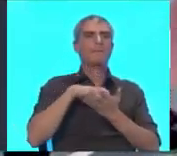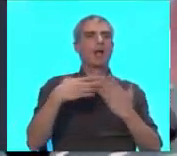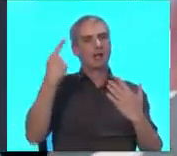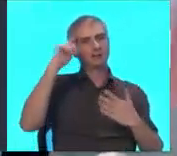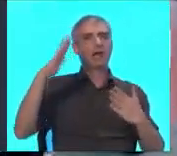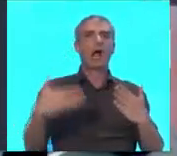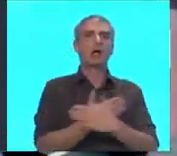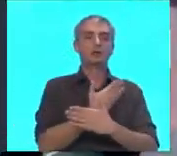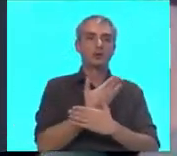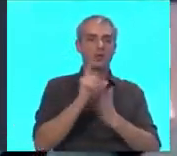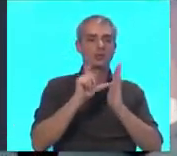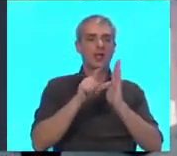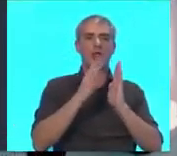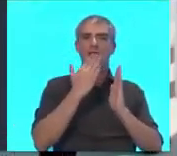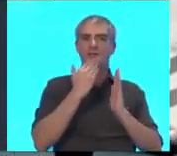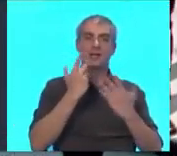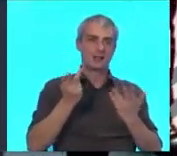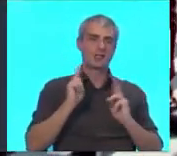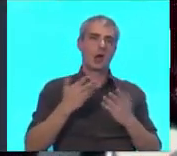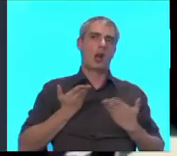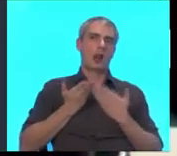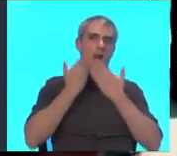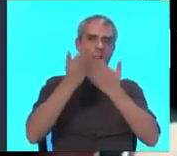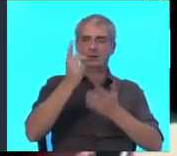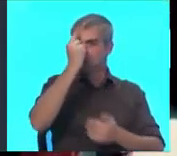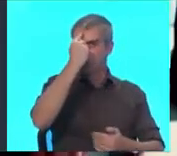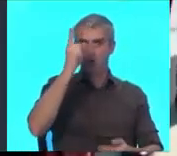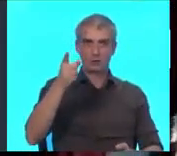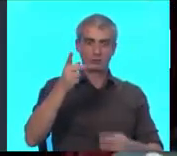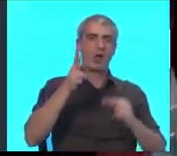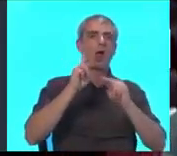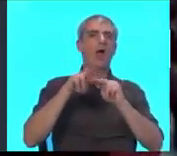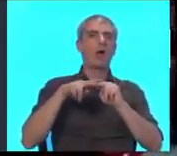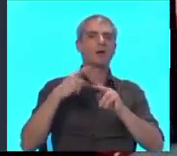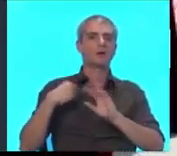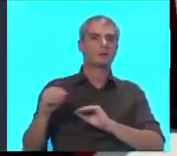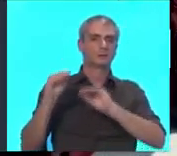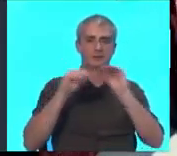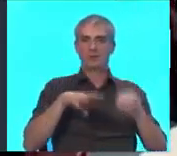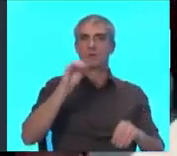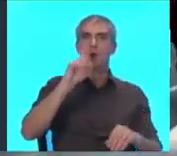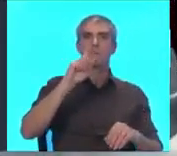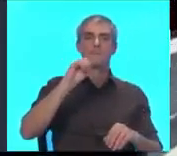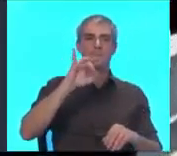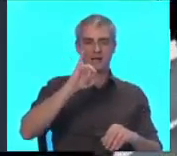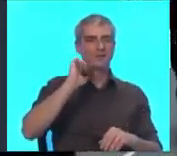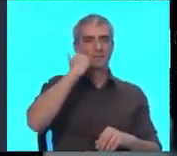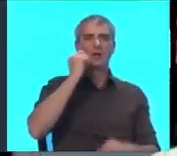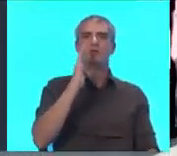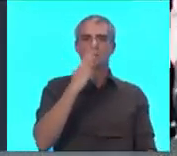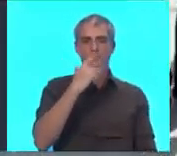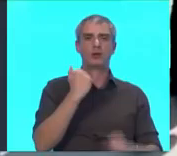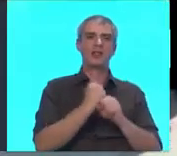מה הטכנולוגיה הישראלית יכולה לסייע להודו. מכאן אנחנו כאן במומבי, ומחר יום חמישי יערך